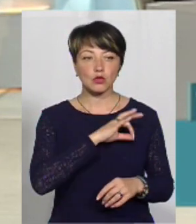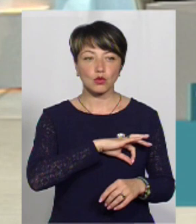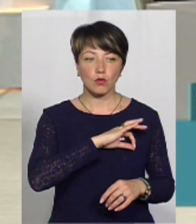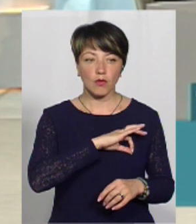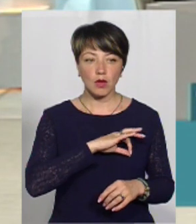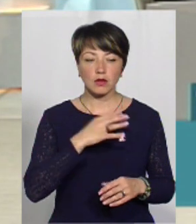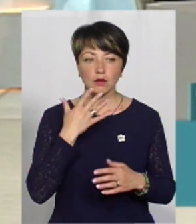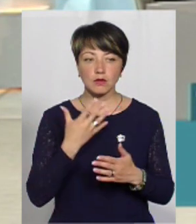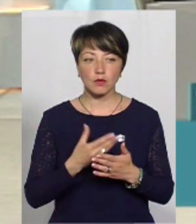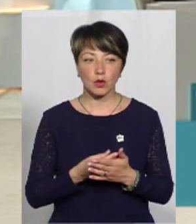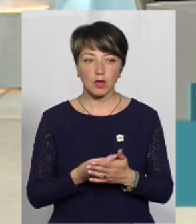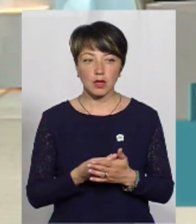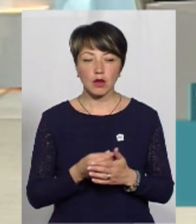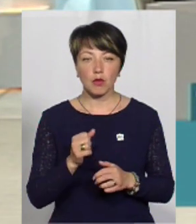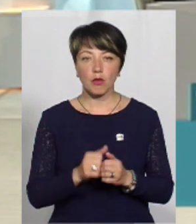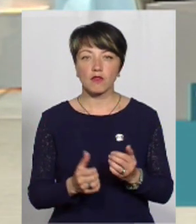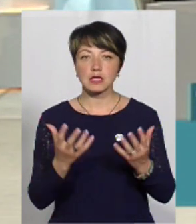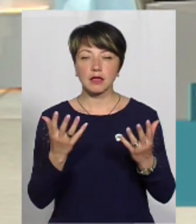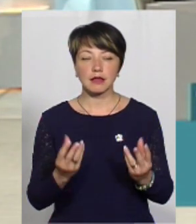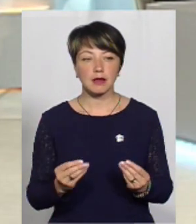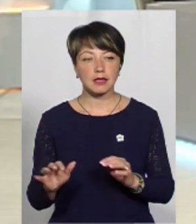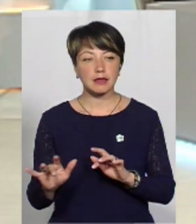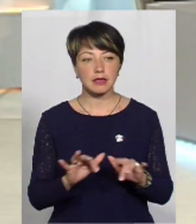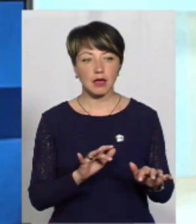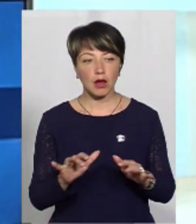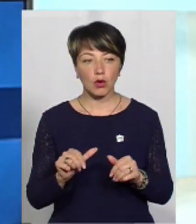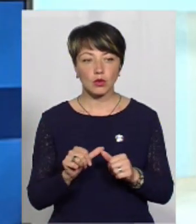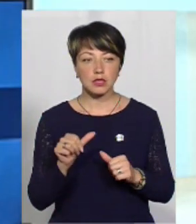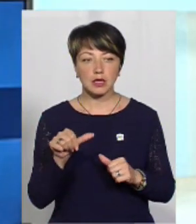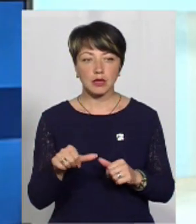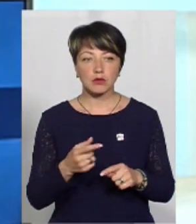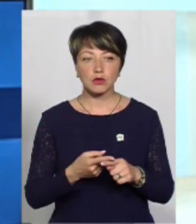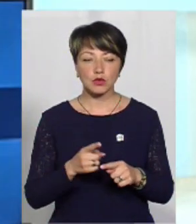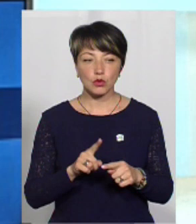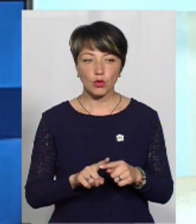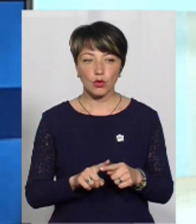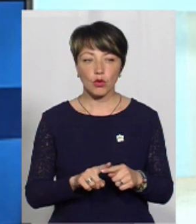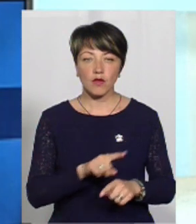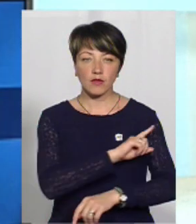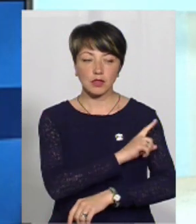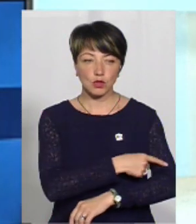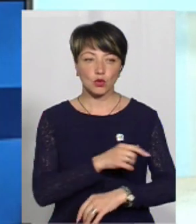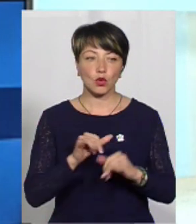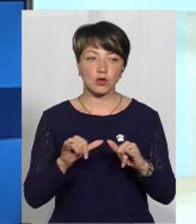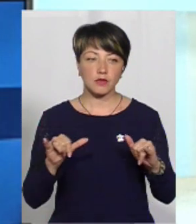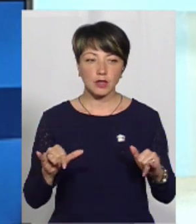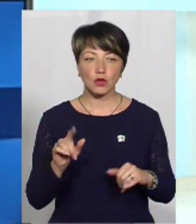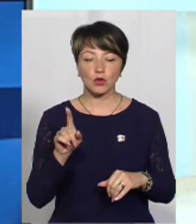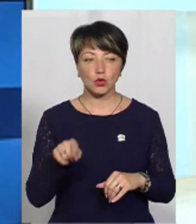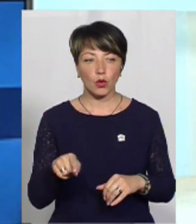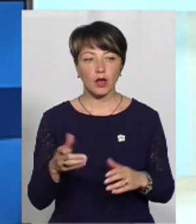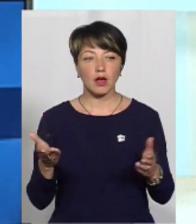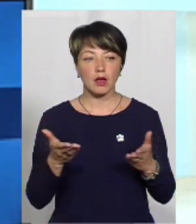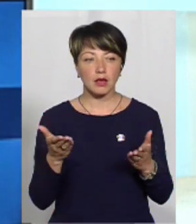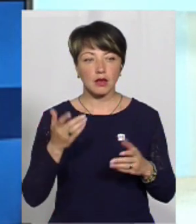застосовує у своїй повсякденній діяльності. Крім цього, фізично розвинений, а також той, який